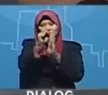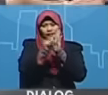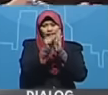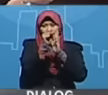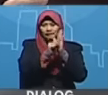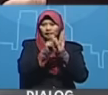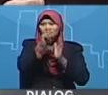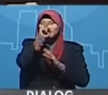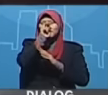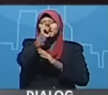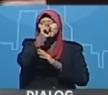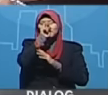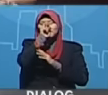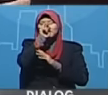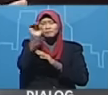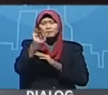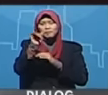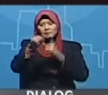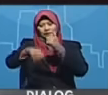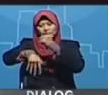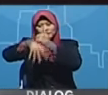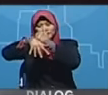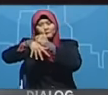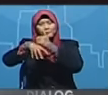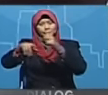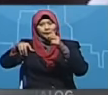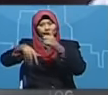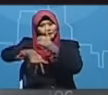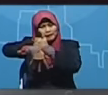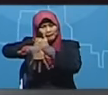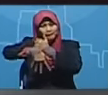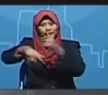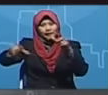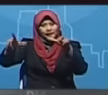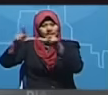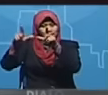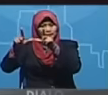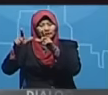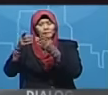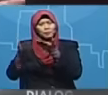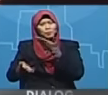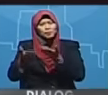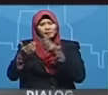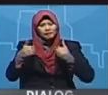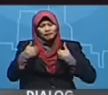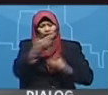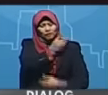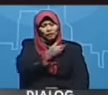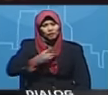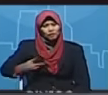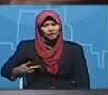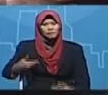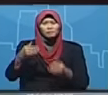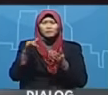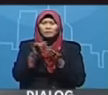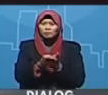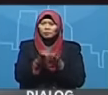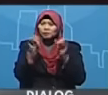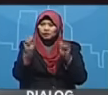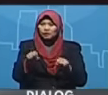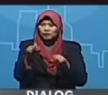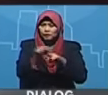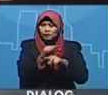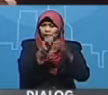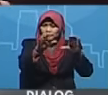tadi memperkenalkan sub-license. Dan ada tak untuk umrah ini disediakan indikator asas